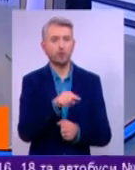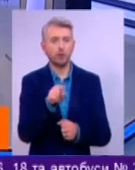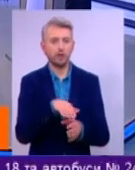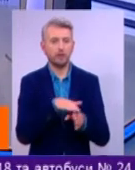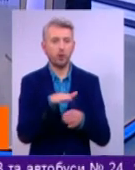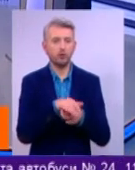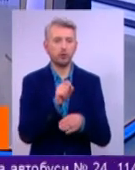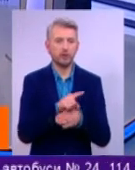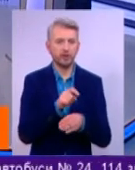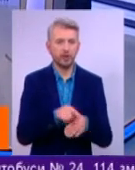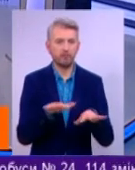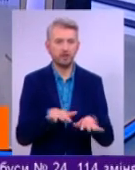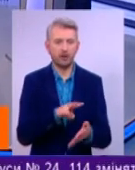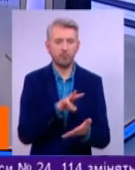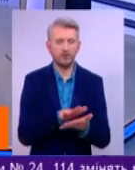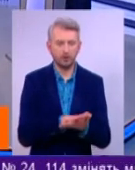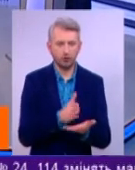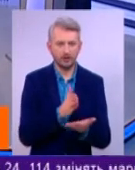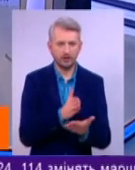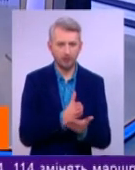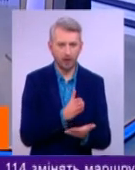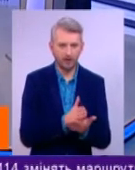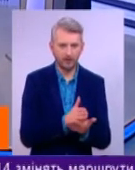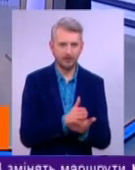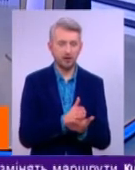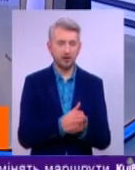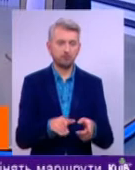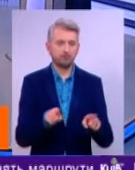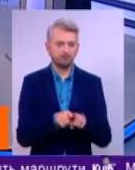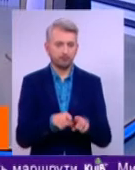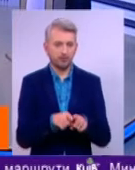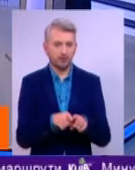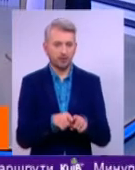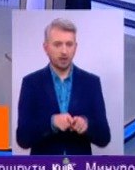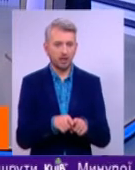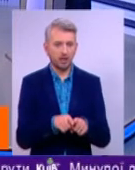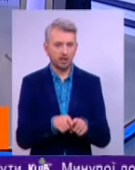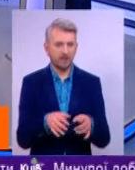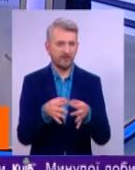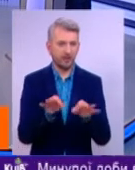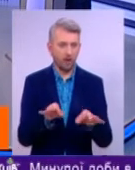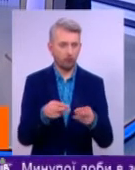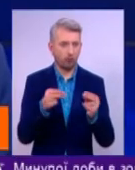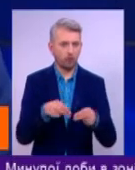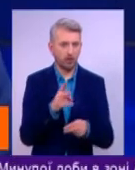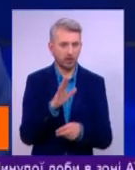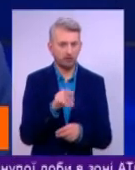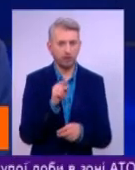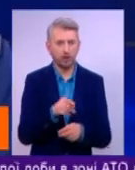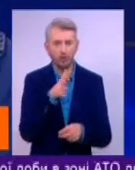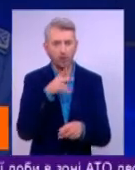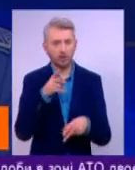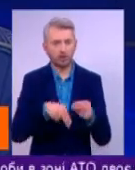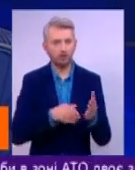виконують завдання в місцях постійної дислокації і таким чином звільняють контрактників, які вони по закінченні